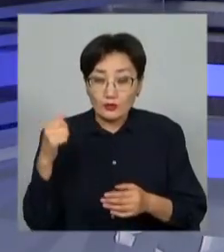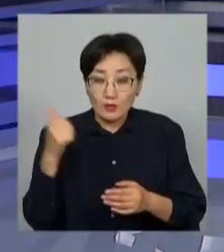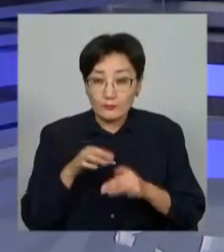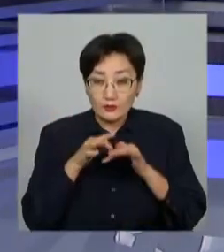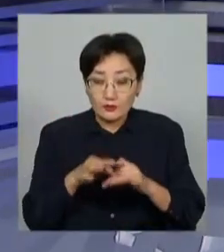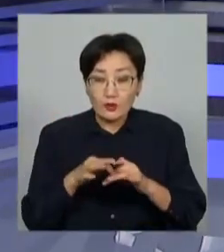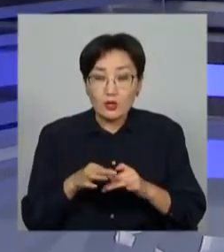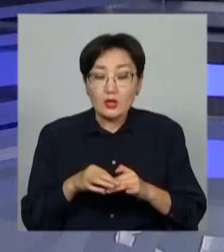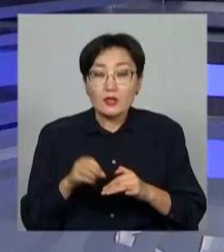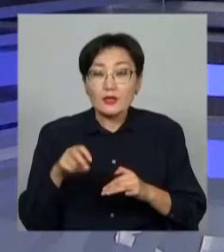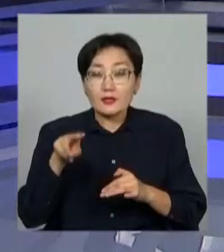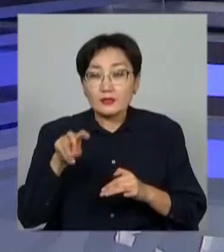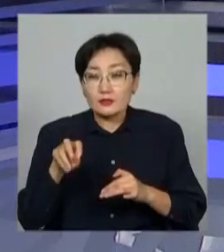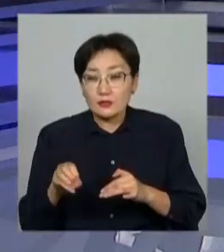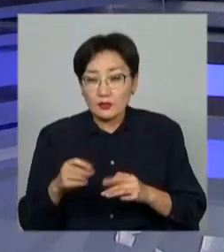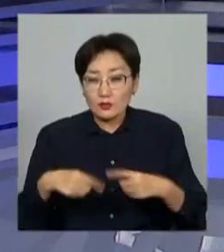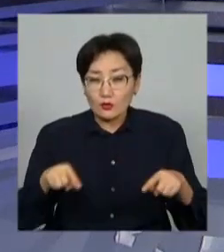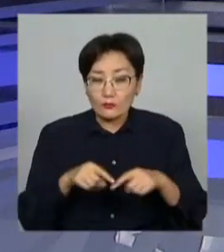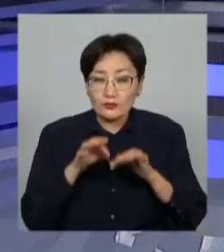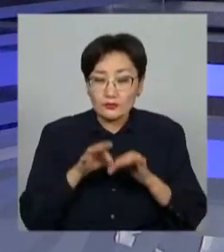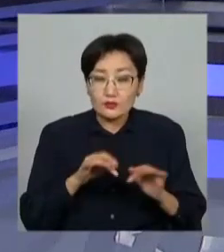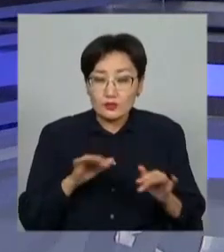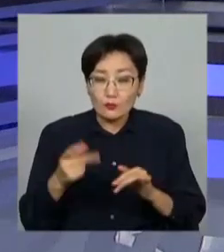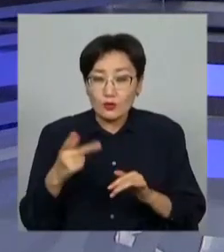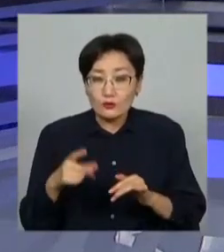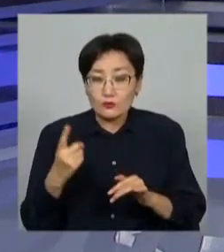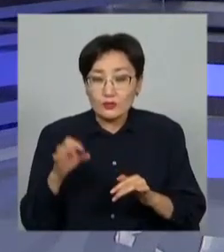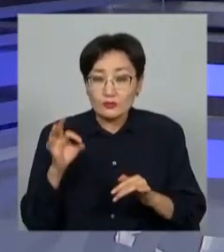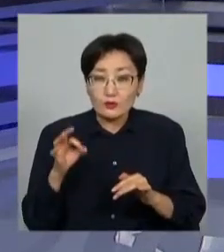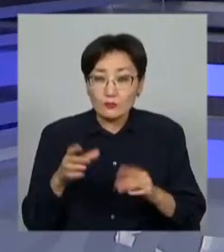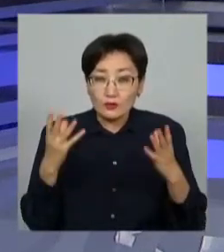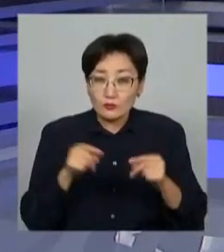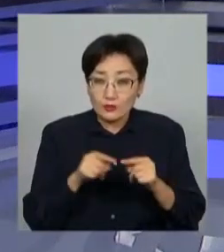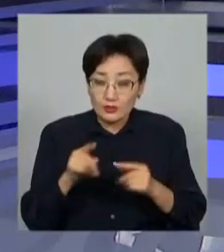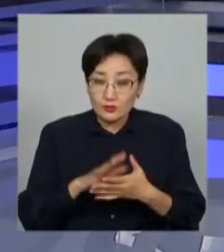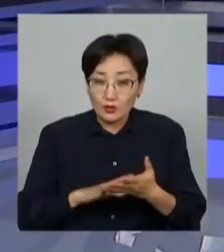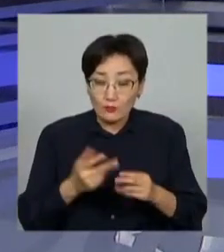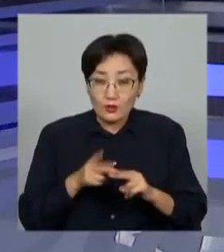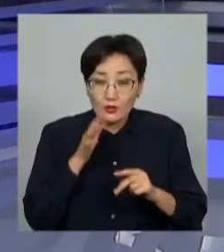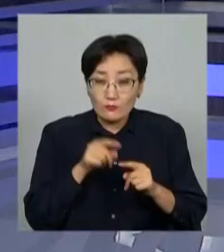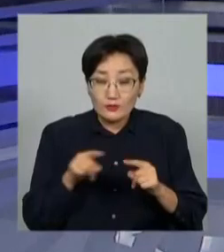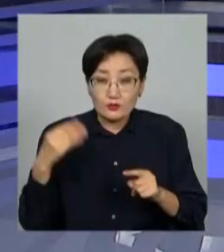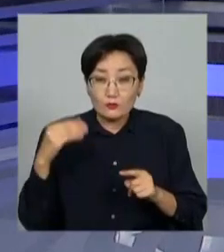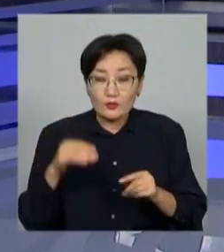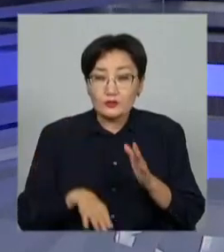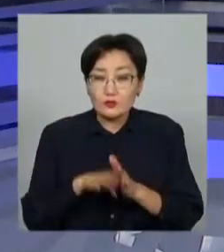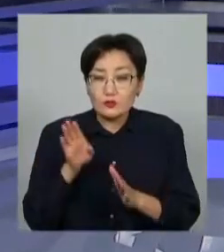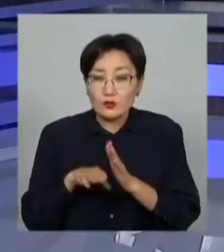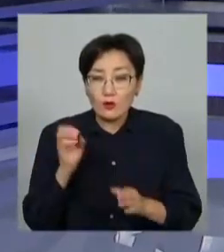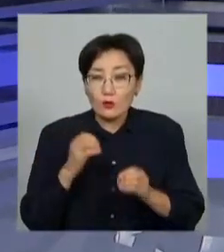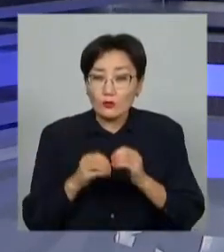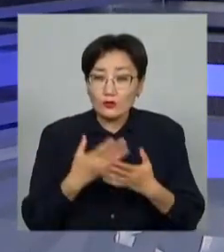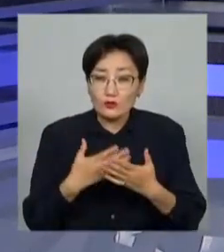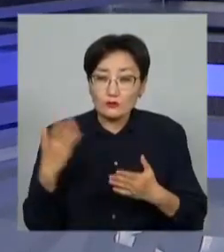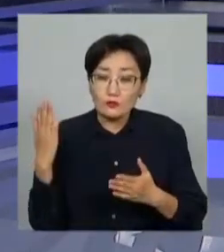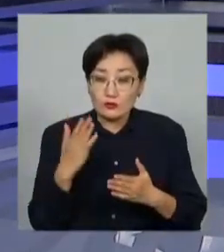жатыр. Ерлі Дүшінші қауымдастығы ұйымдастырған шара 31 қазанға дейін жалғасады. Осы уақыт аралығында Түркияның үздік деген 10-ға жуық